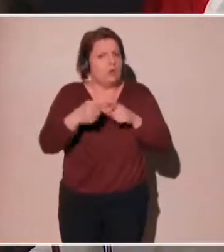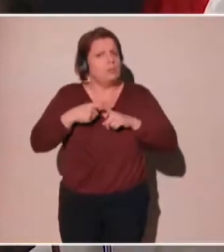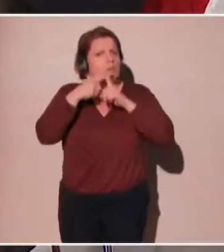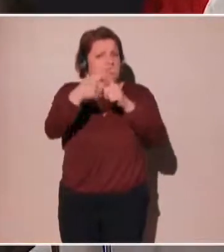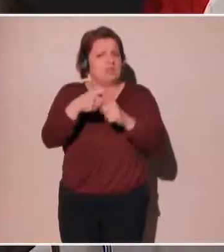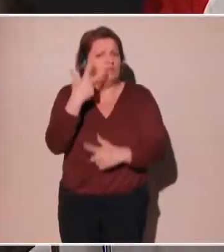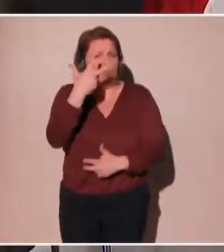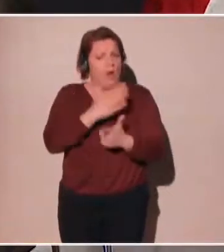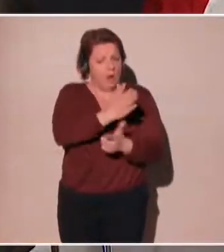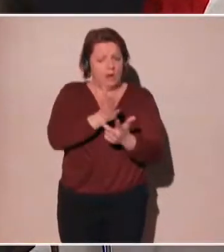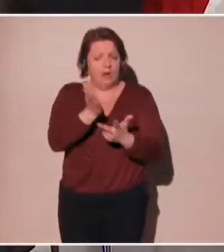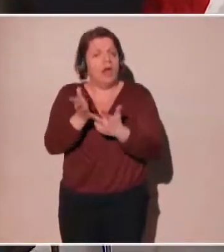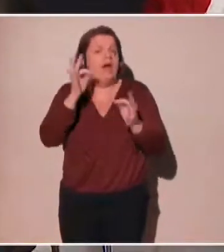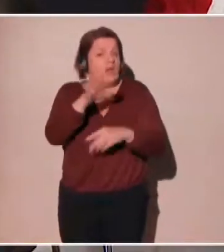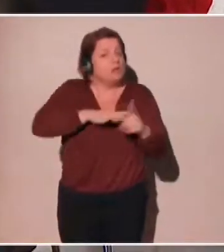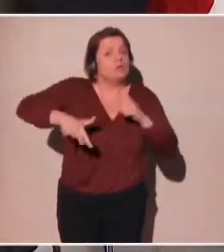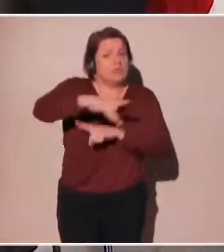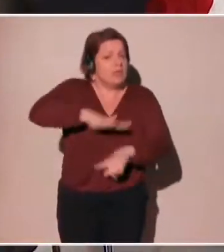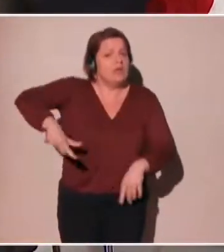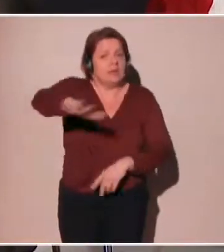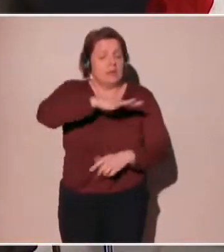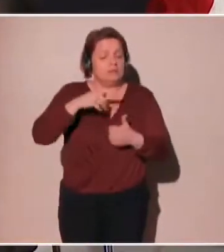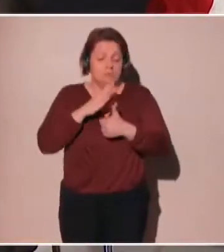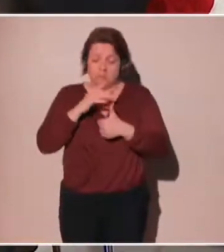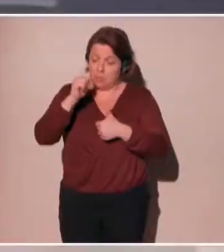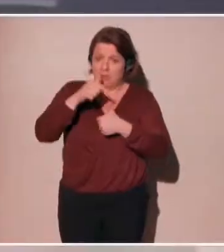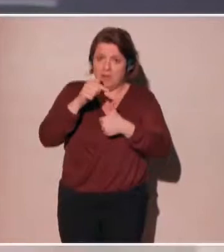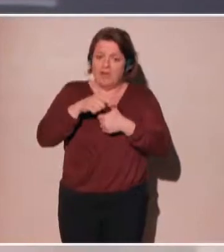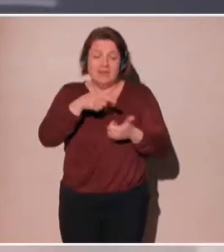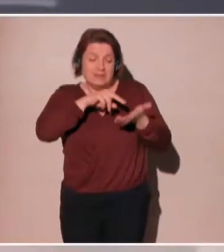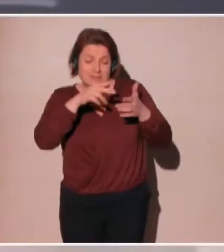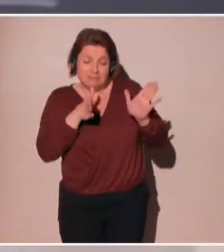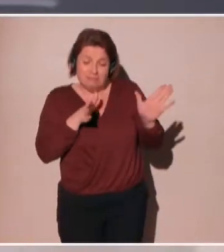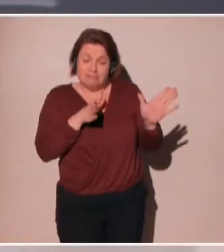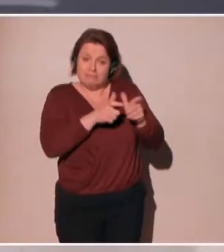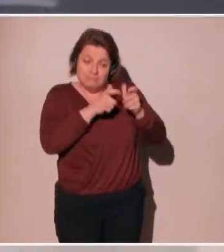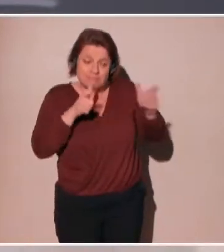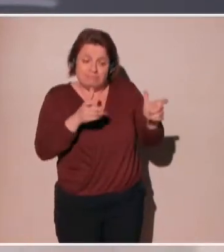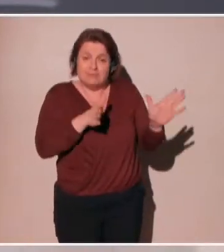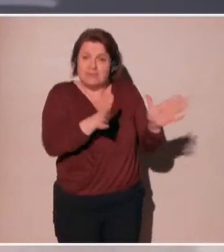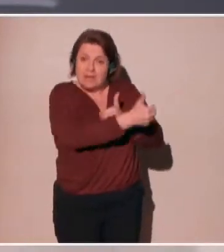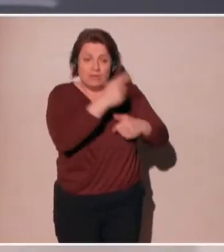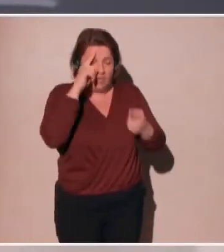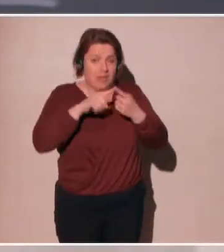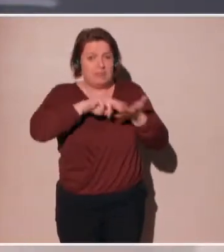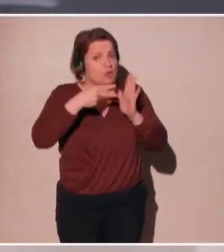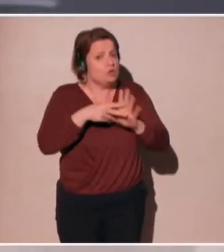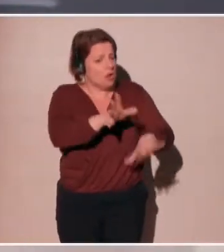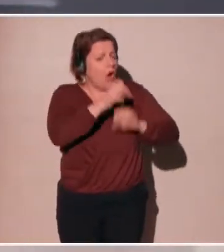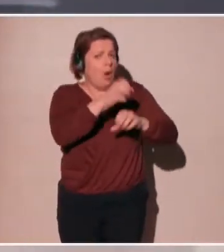ensemble. Premièrement, c'est un secteur de technologie et d'emploi croissant. Donc, d'un point de vue